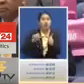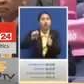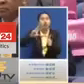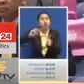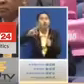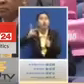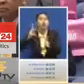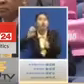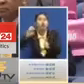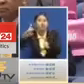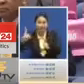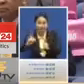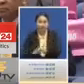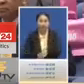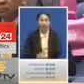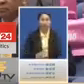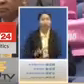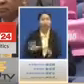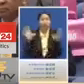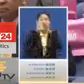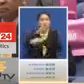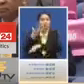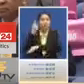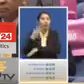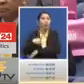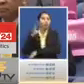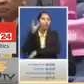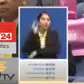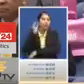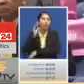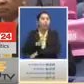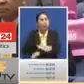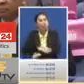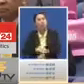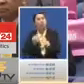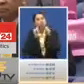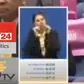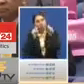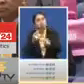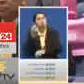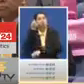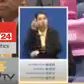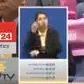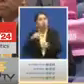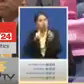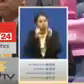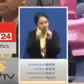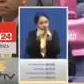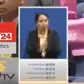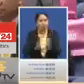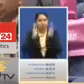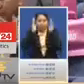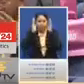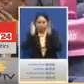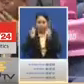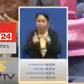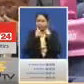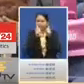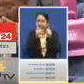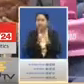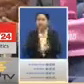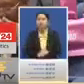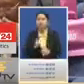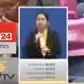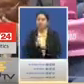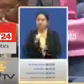เมื่อคืนฟังดูเนี่ยหลายคนฟังก็จะดูดีดูว่าท่านเข้าใจดีมากแล้วท่านตั้งใจสูงครับท่านทุ่ม